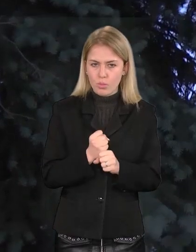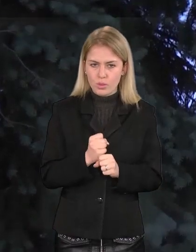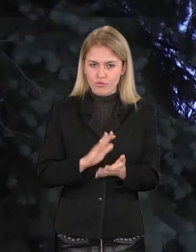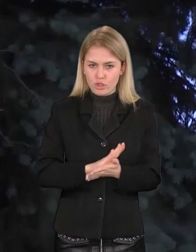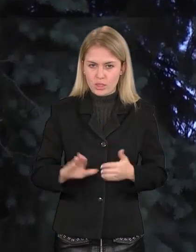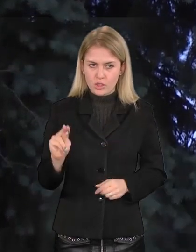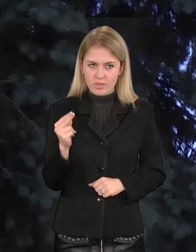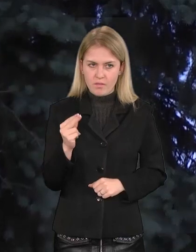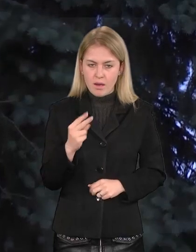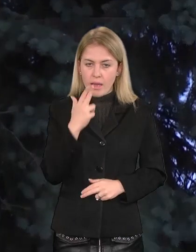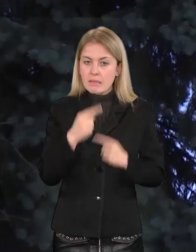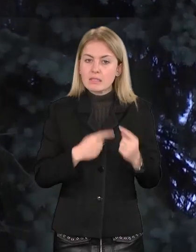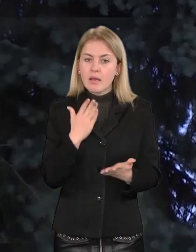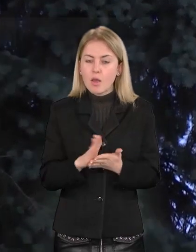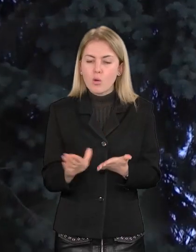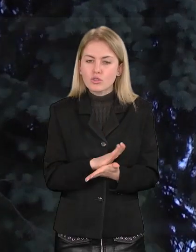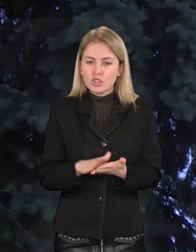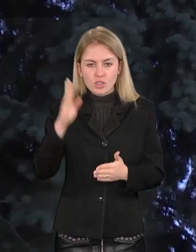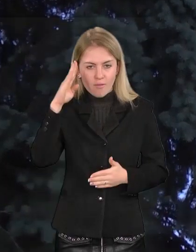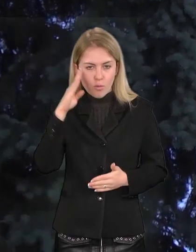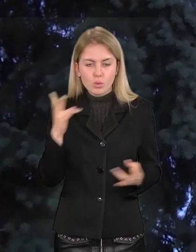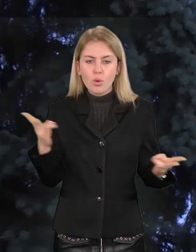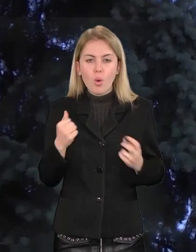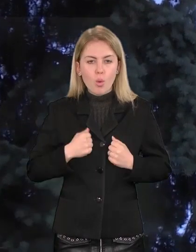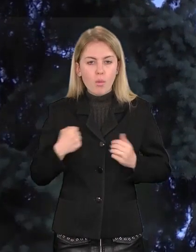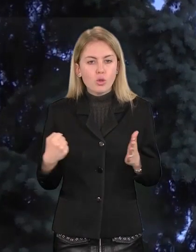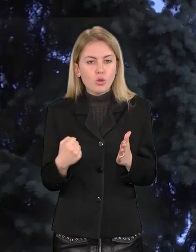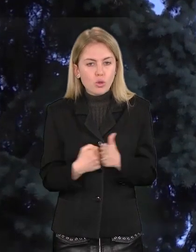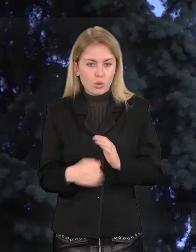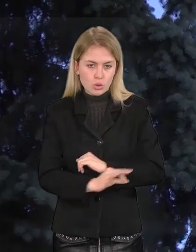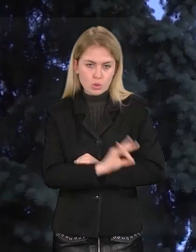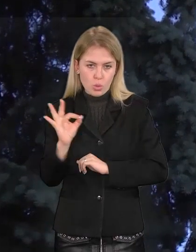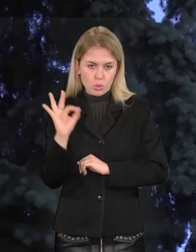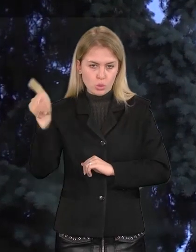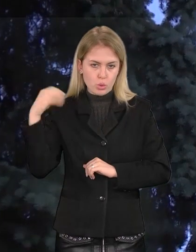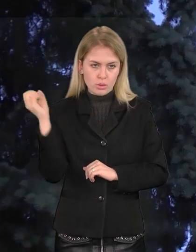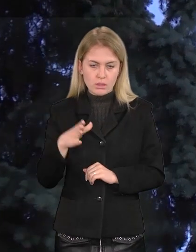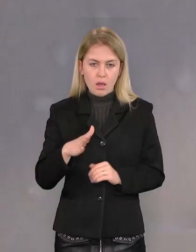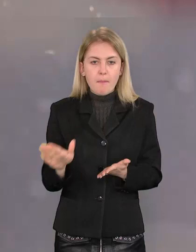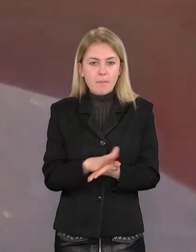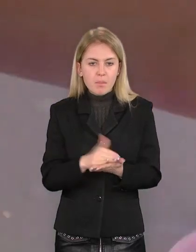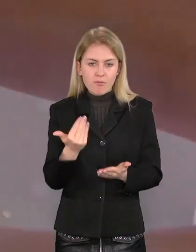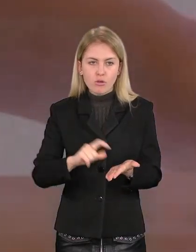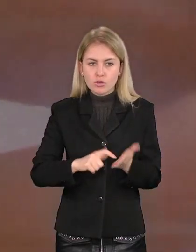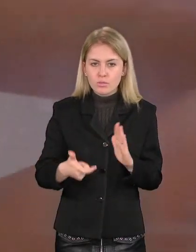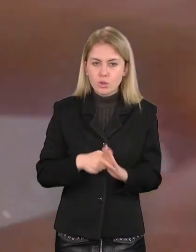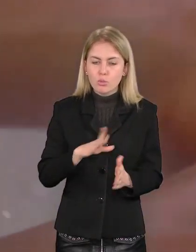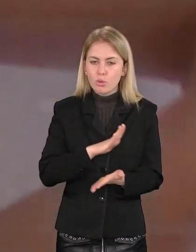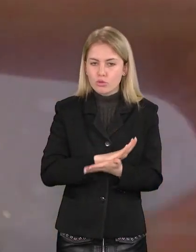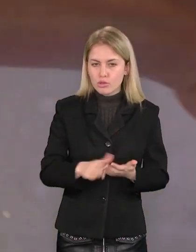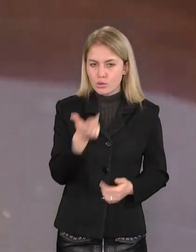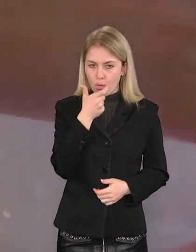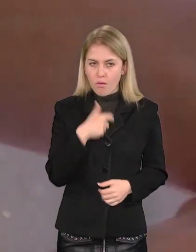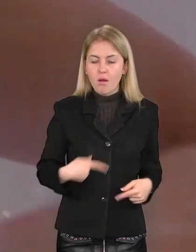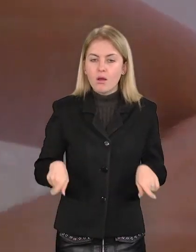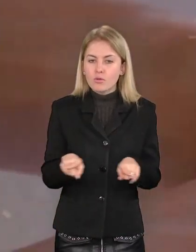четвер? Традиційним є очищення водою, слід купатися до сходу сонця. Приберіть вашу оселю, щоб було чисто та охайно.